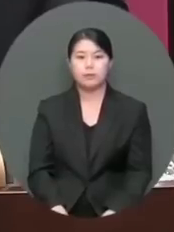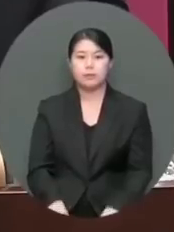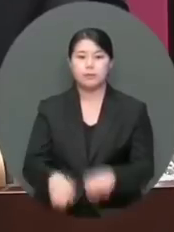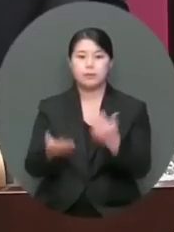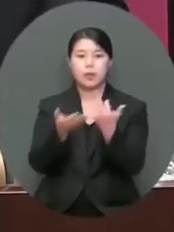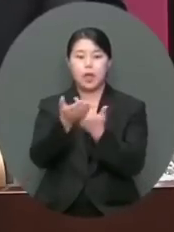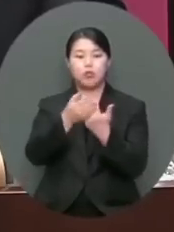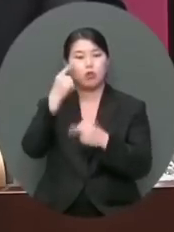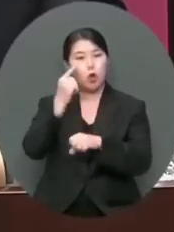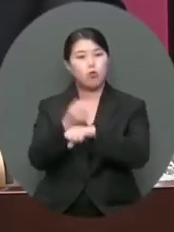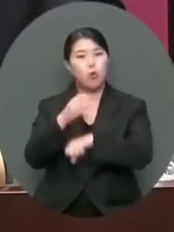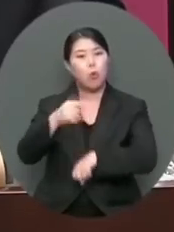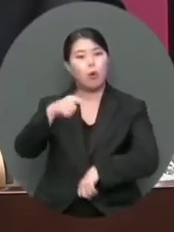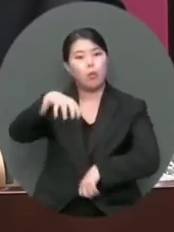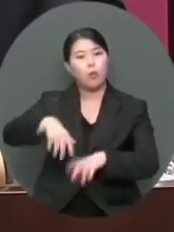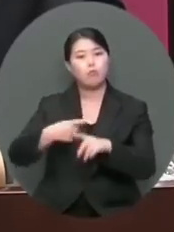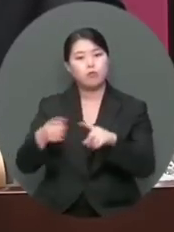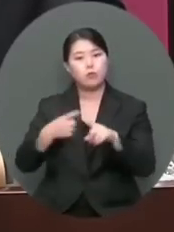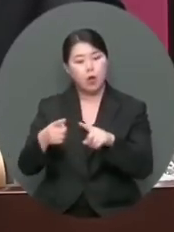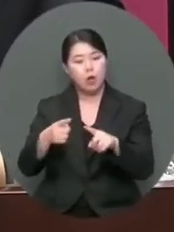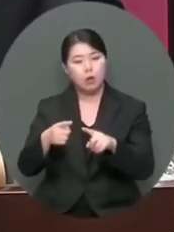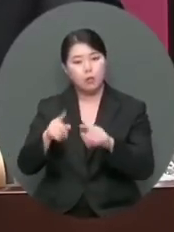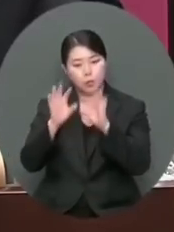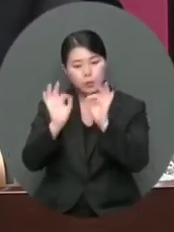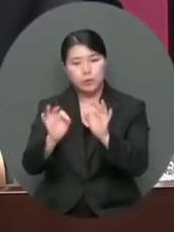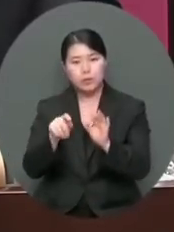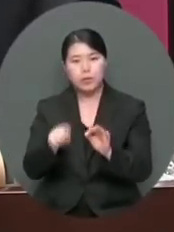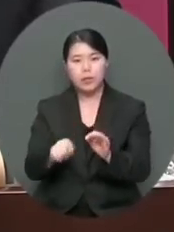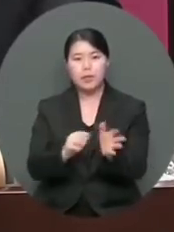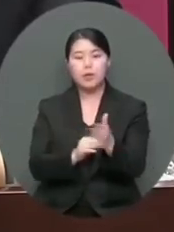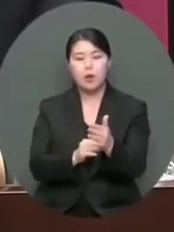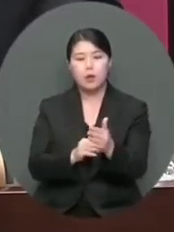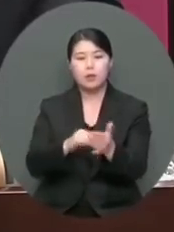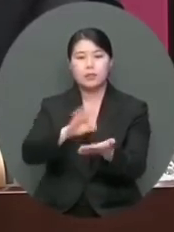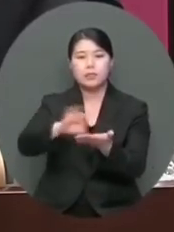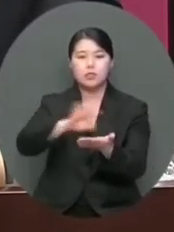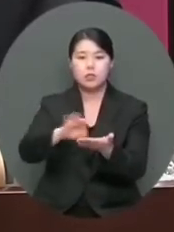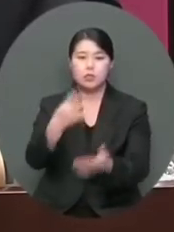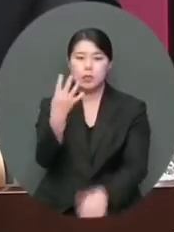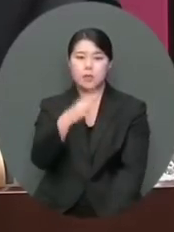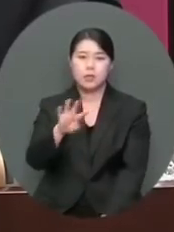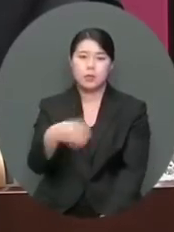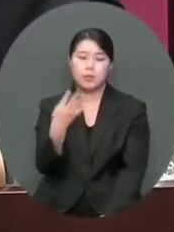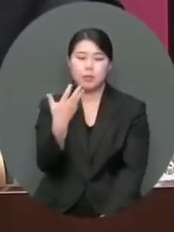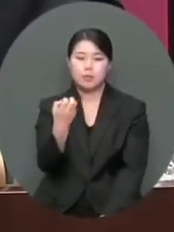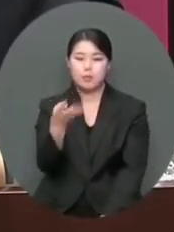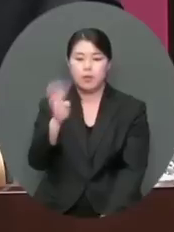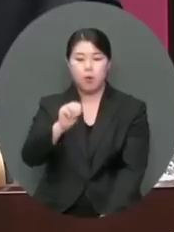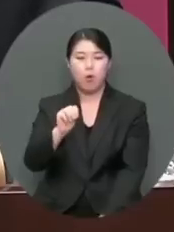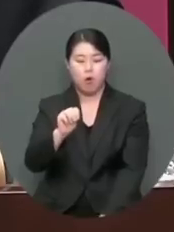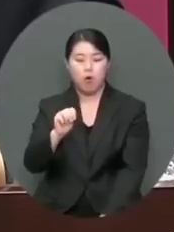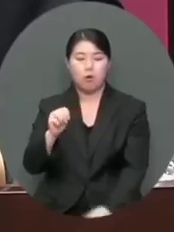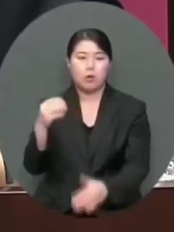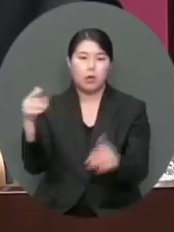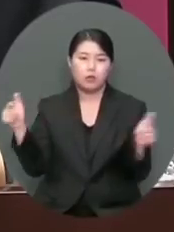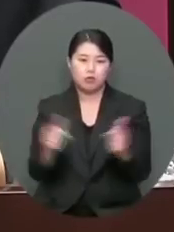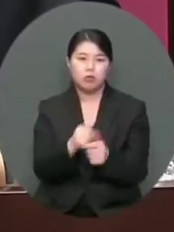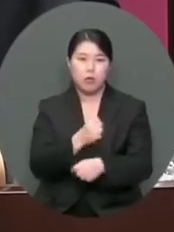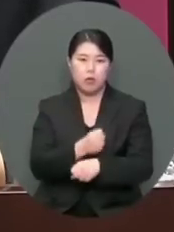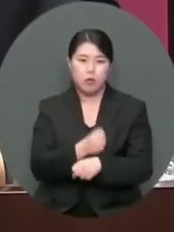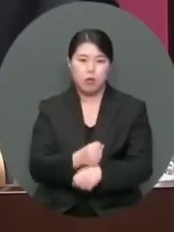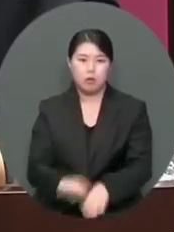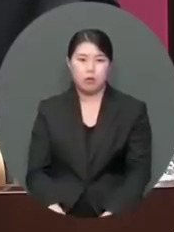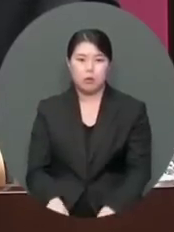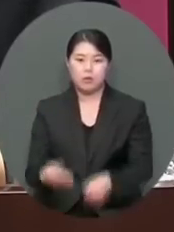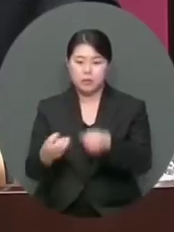제주연구원의 분석에 의하면 오염수 방류 때 제주 수산물 소비 지출이 연 4,483억 원 감소한다고 합니다. 30년 동안